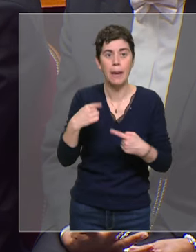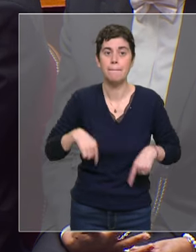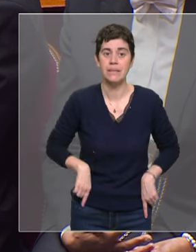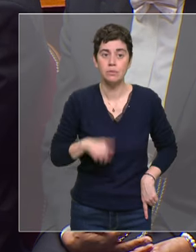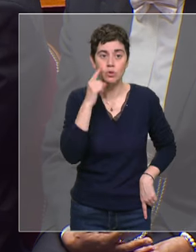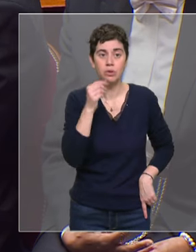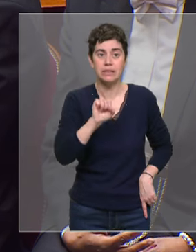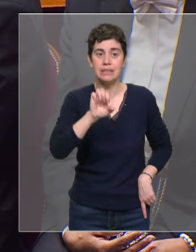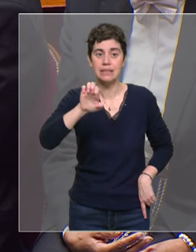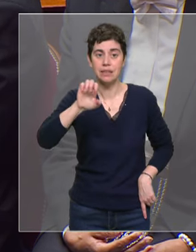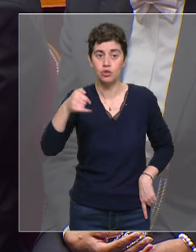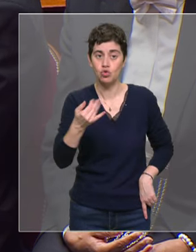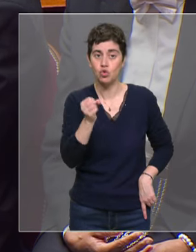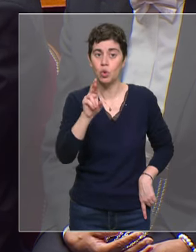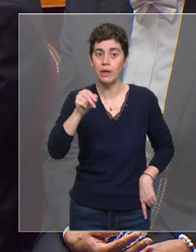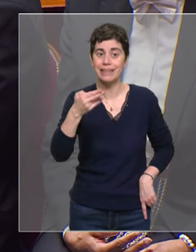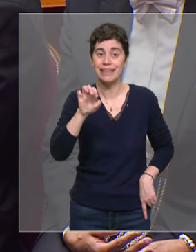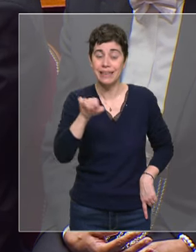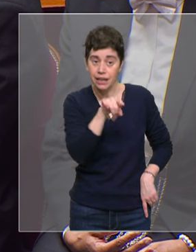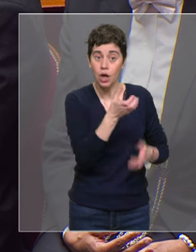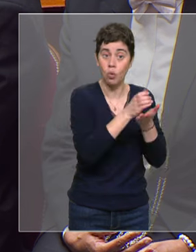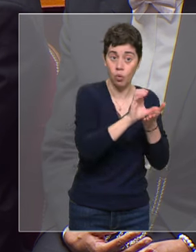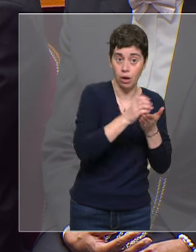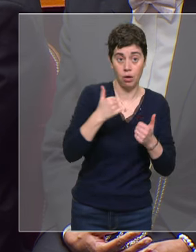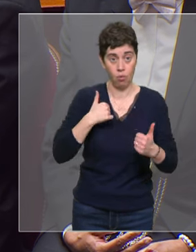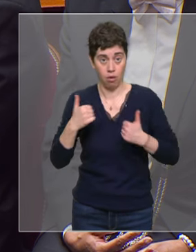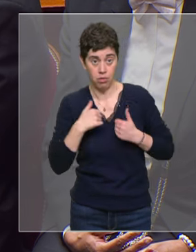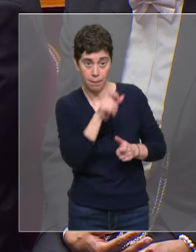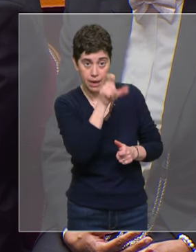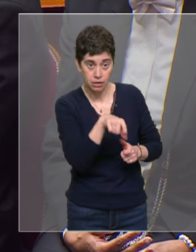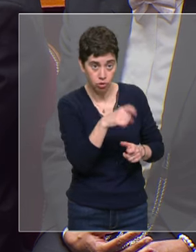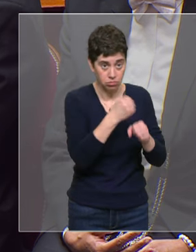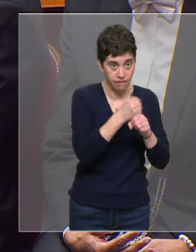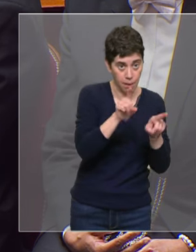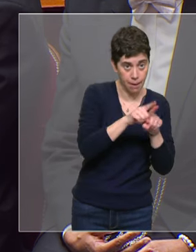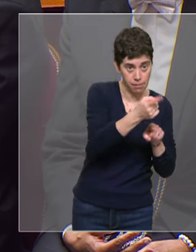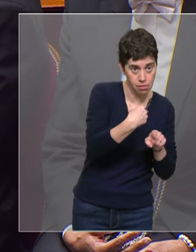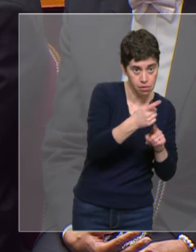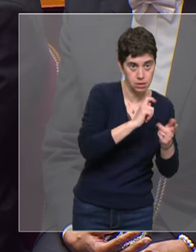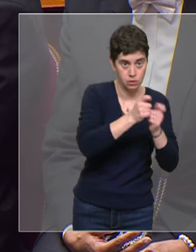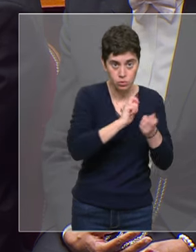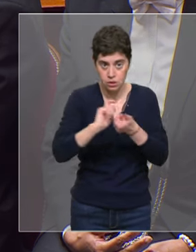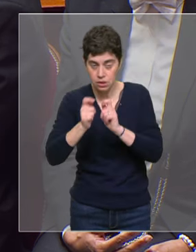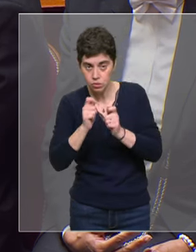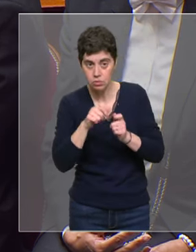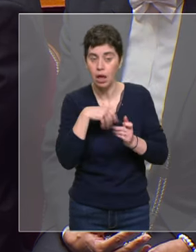entretenu avec ses homologues congolais et rwandais. Il portait un message clair que je puis